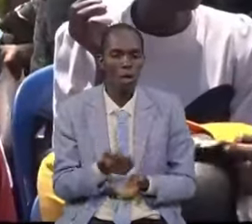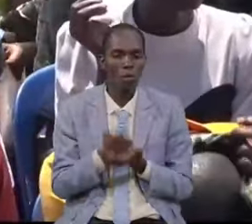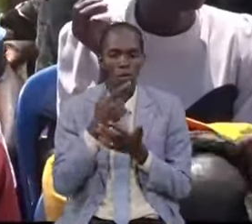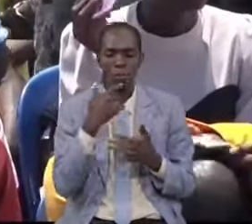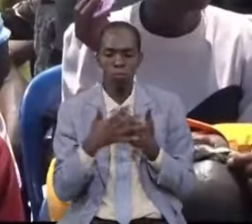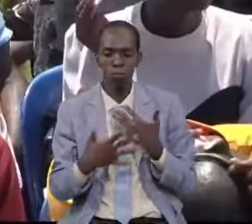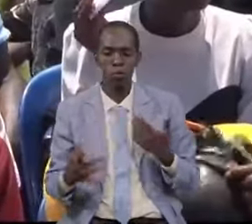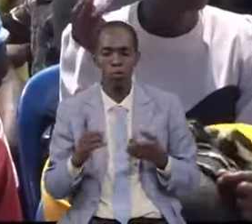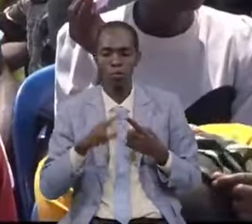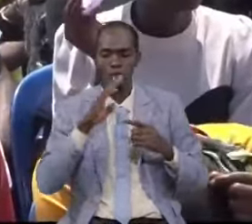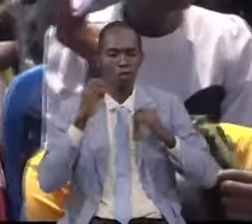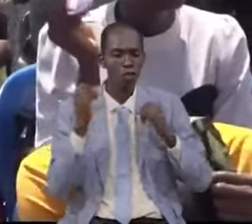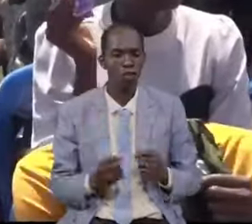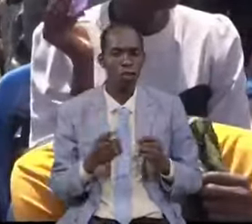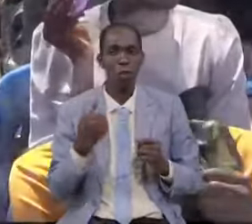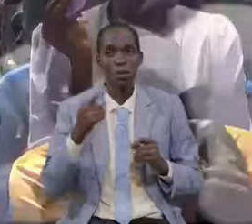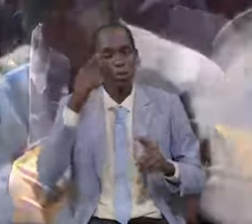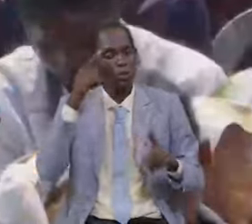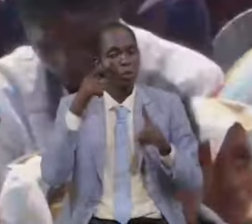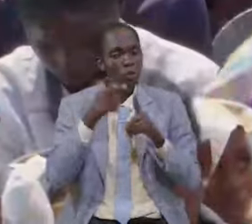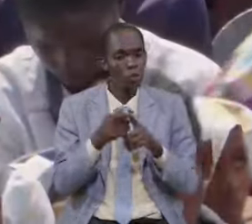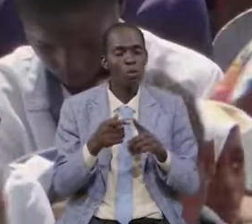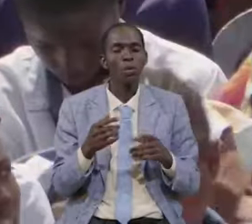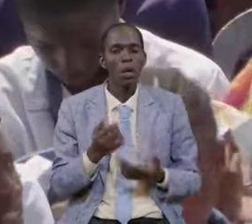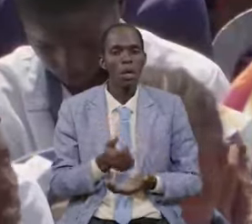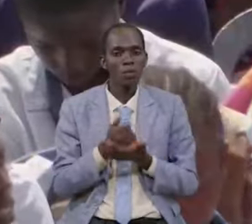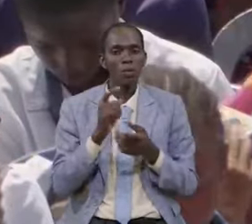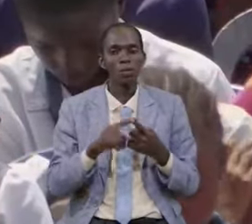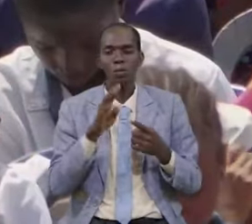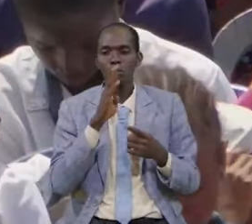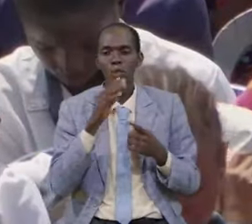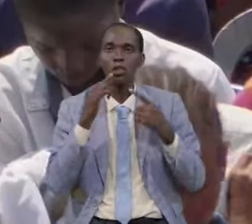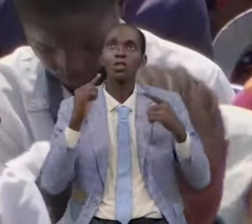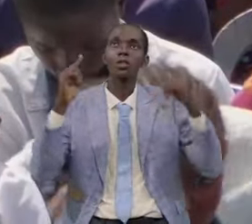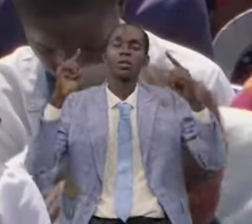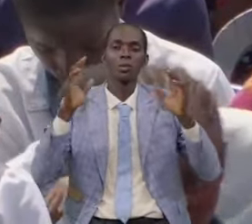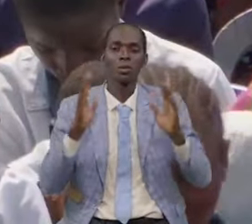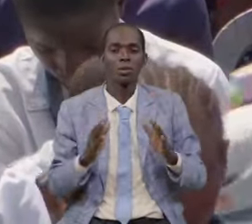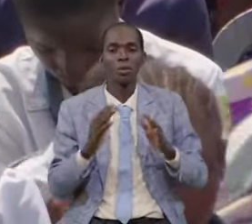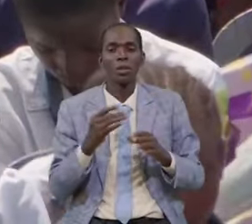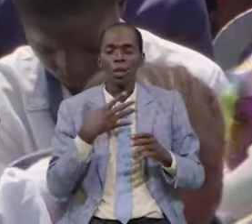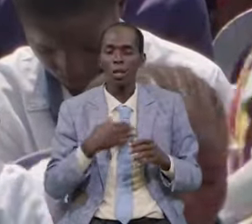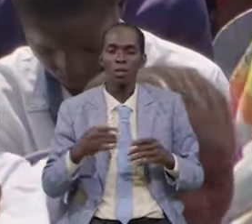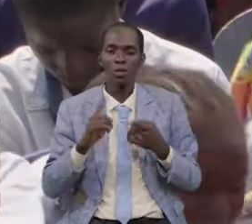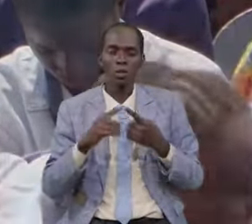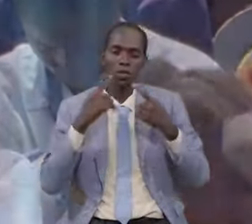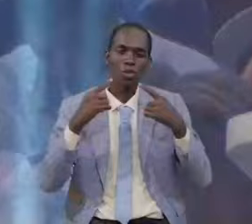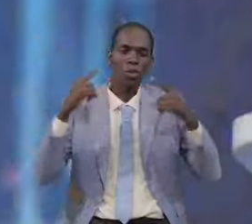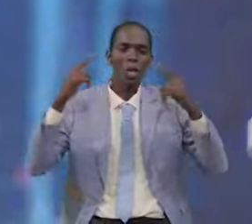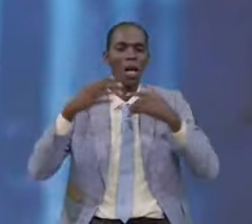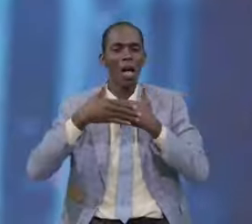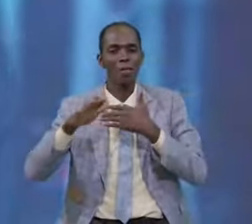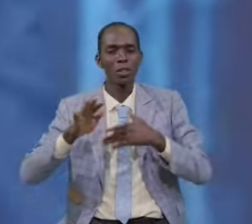objectifs vous permettent d'être des réalisateurs. Et qu'est-ce que vous réalisez après votre